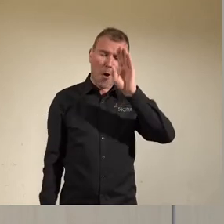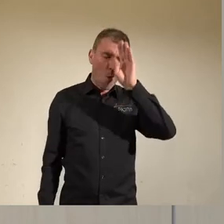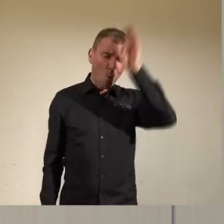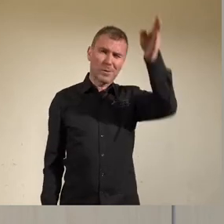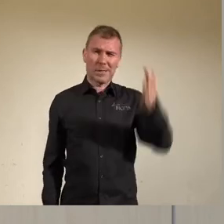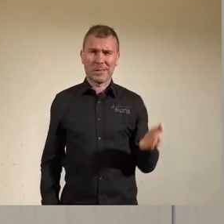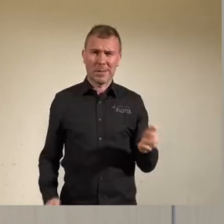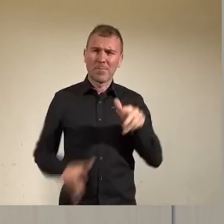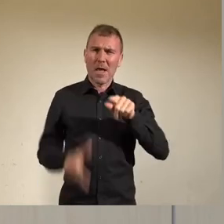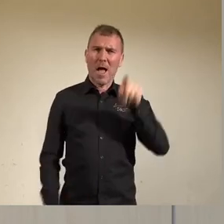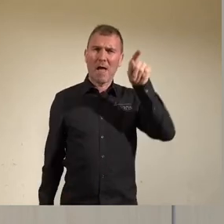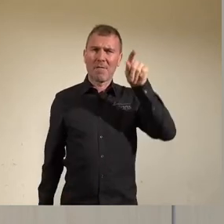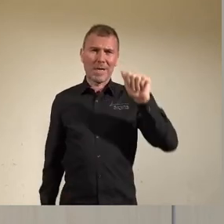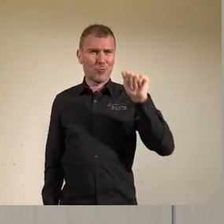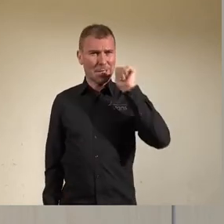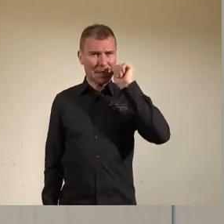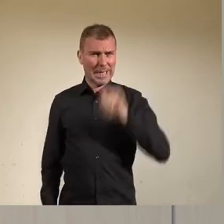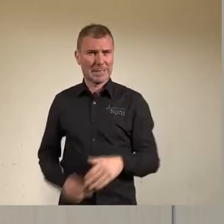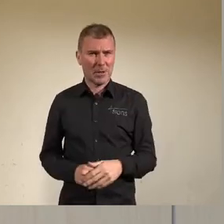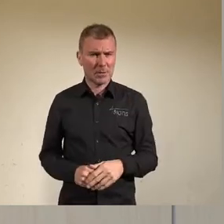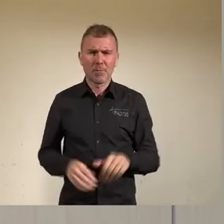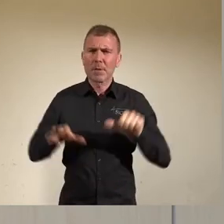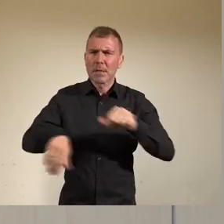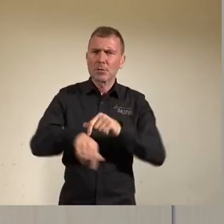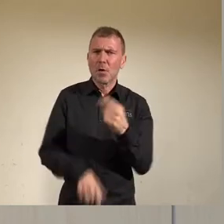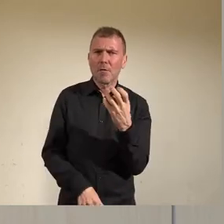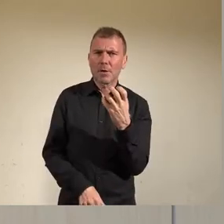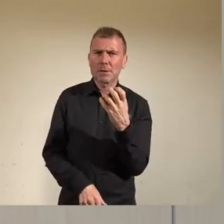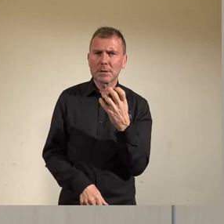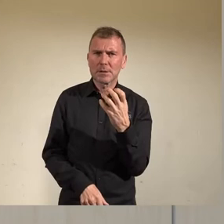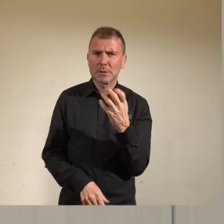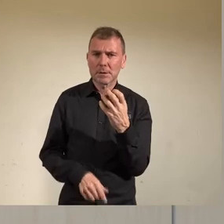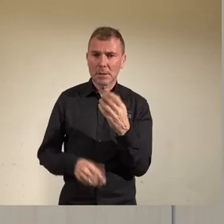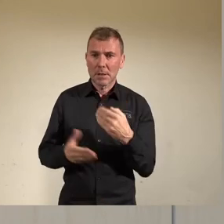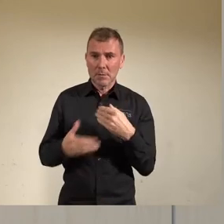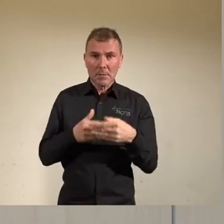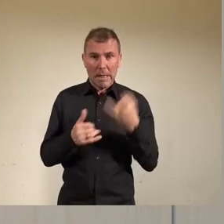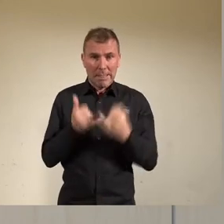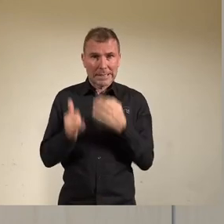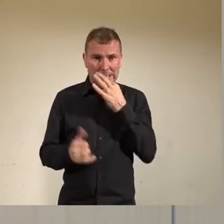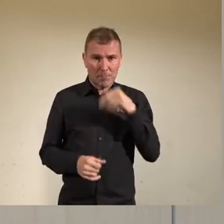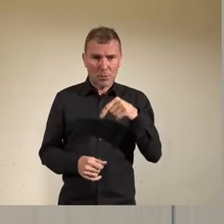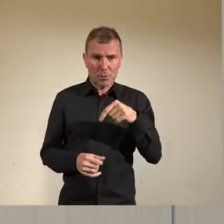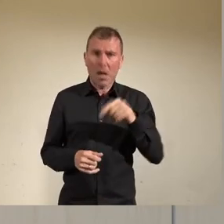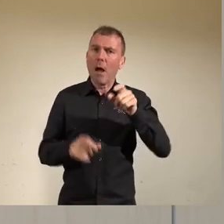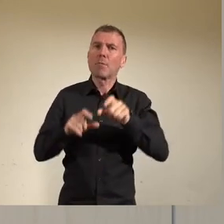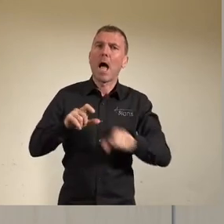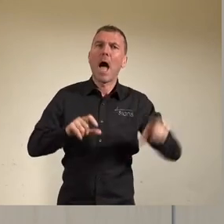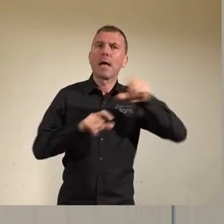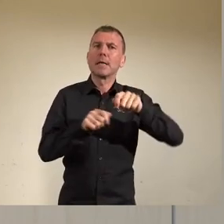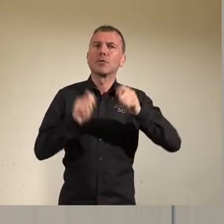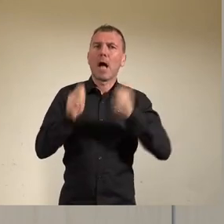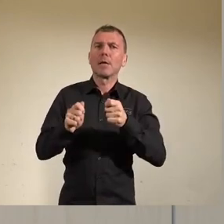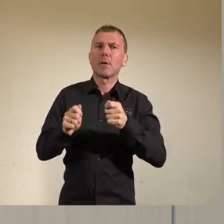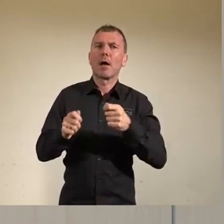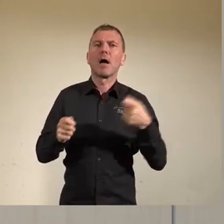Das Absurdeste ist aber, dass die Verwaltung gestern, das war 16.40 Uhr, noch schnell kurz vor der Angst, einen weiteren Ergänzungsantrag nachgeschoben hat